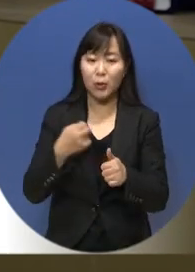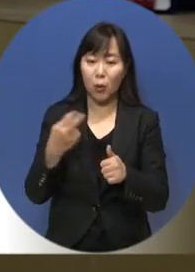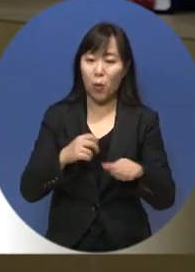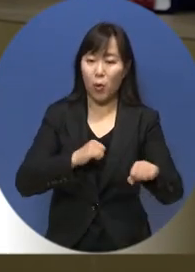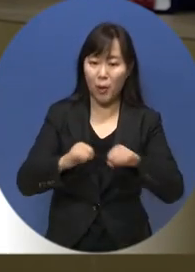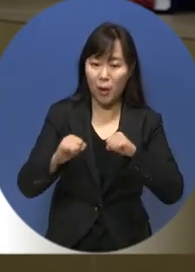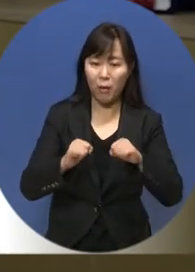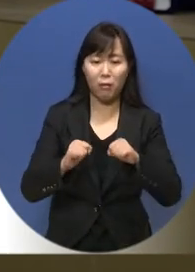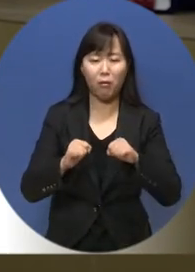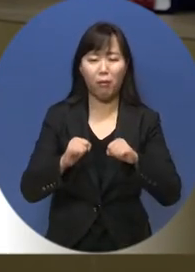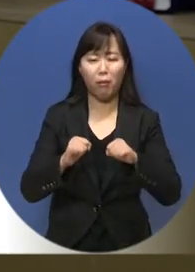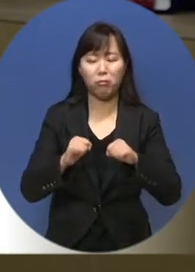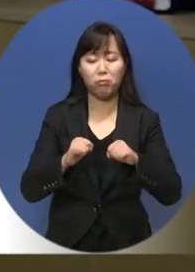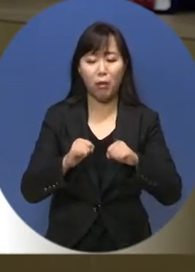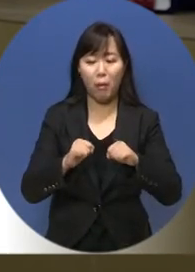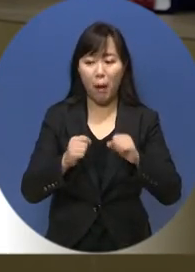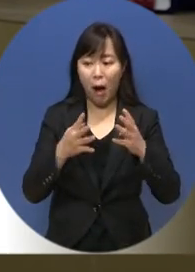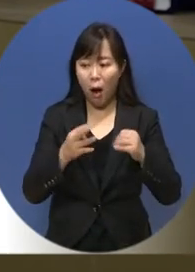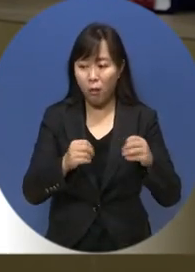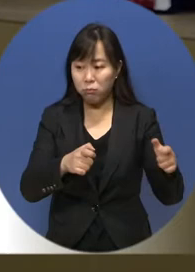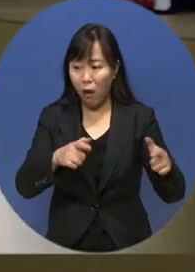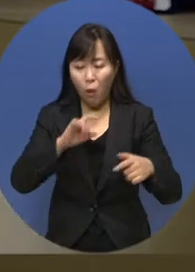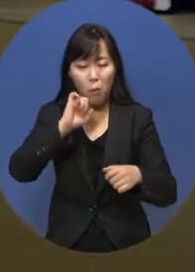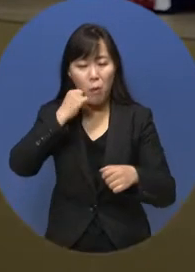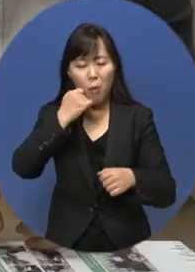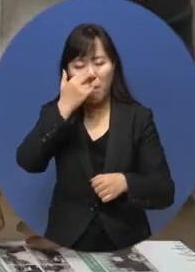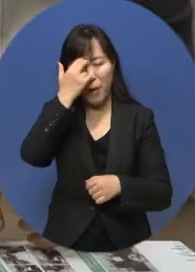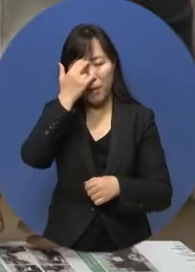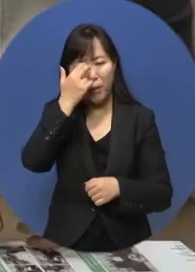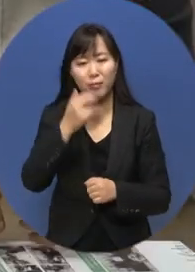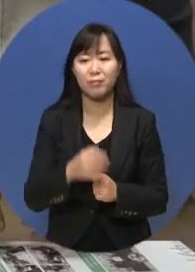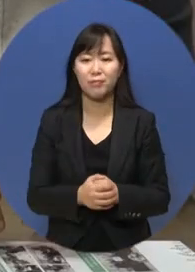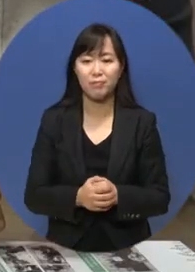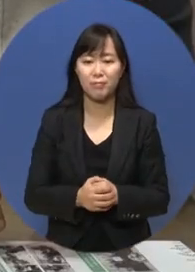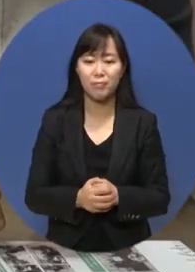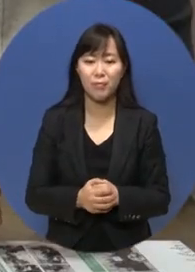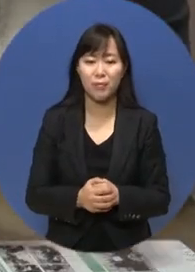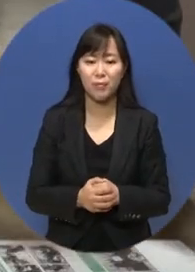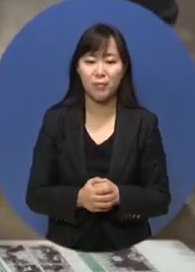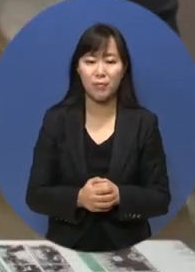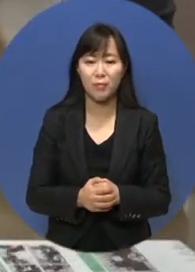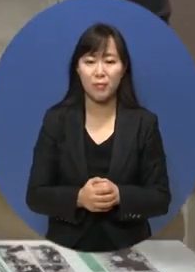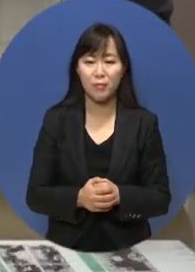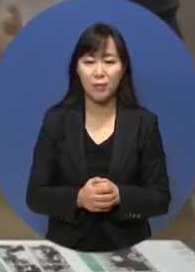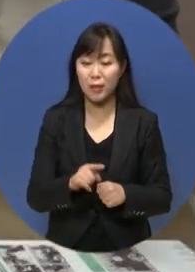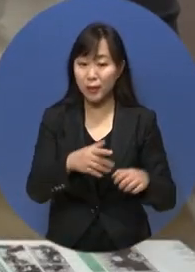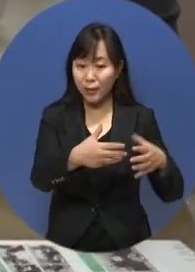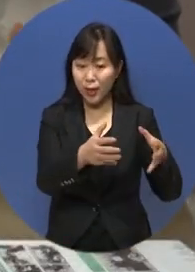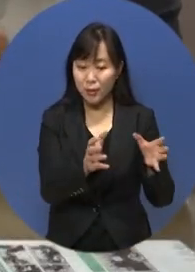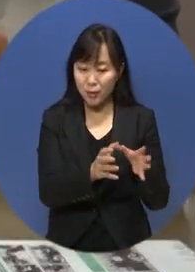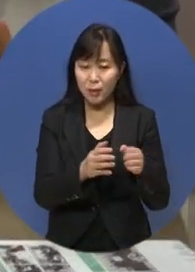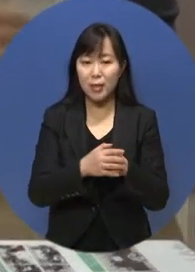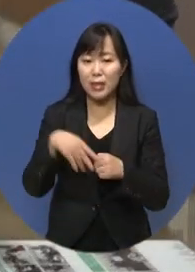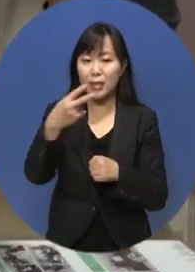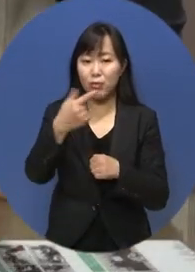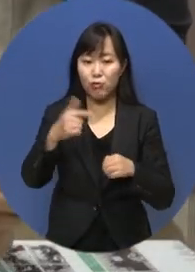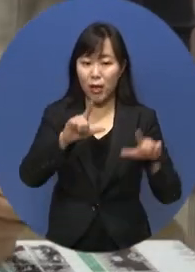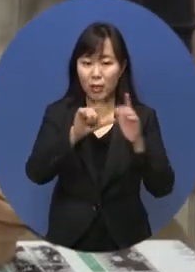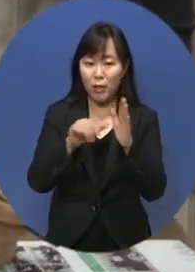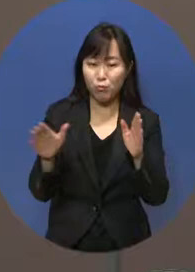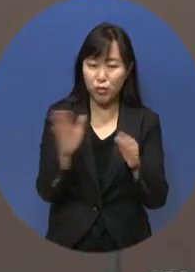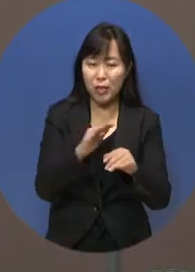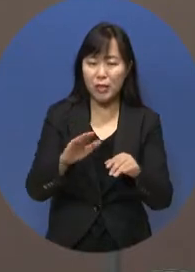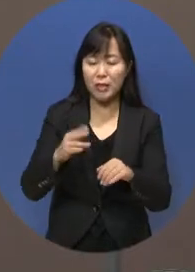활발하게 못하는 것에 대한 그런 어려움이 있어요. 한편 보령 선한 이웃은 2006년부터